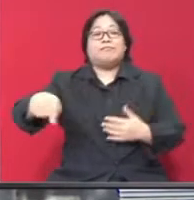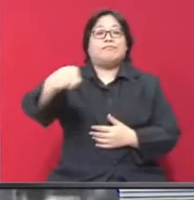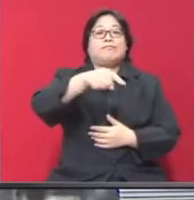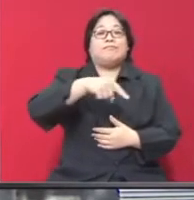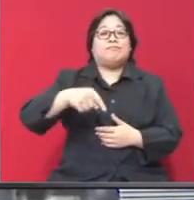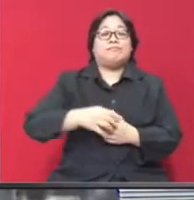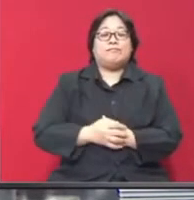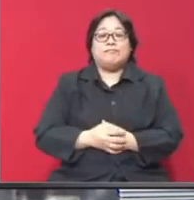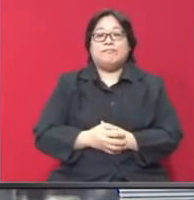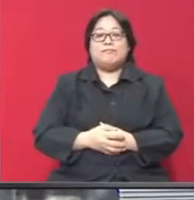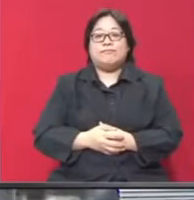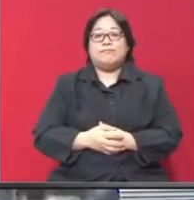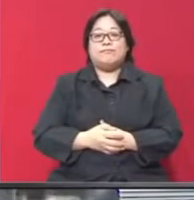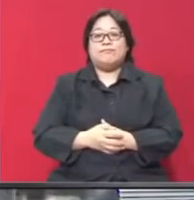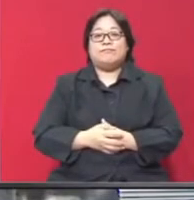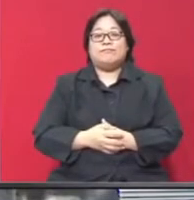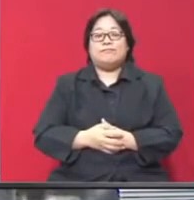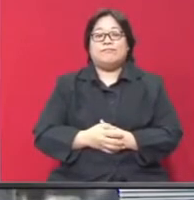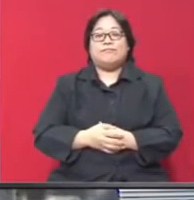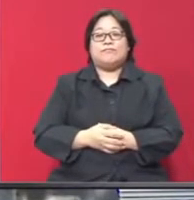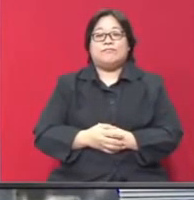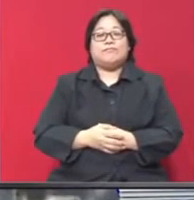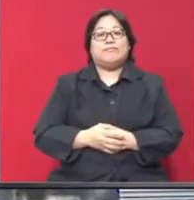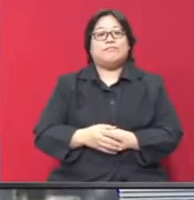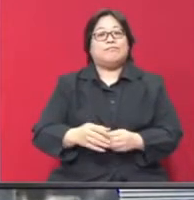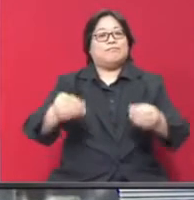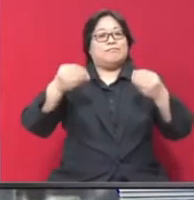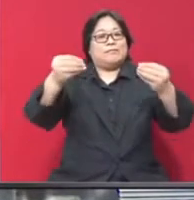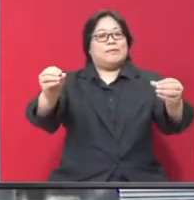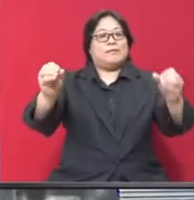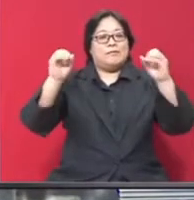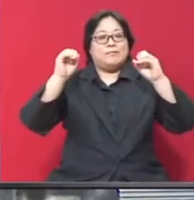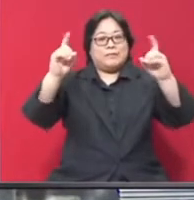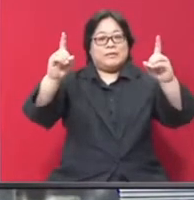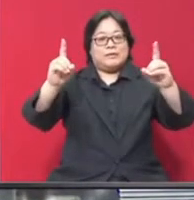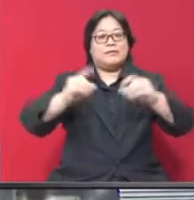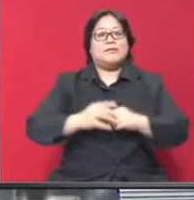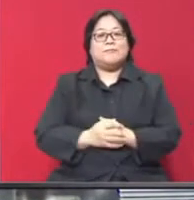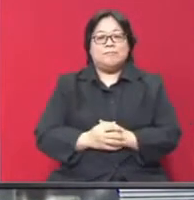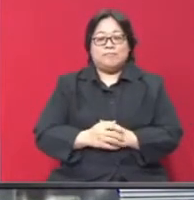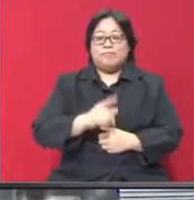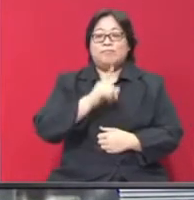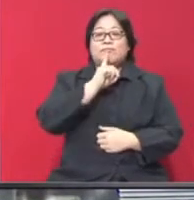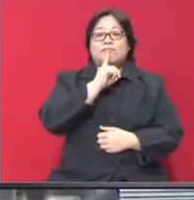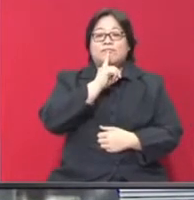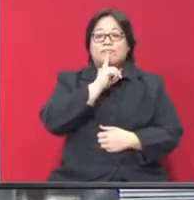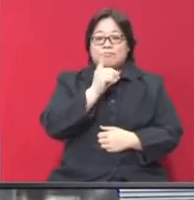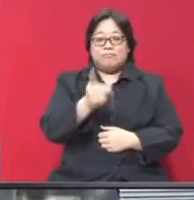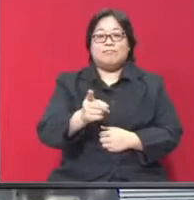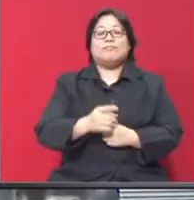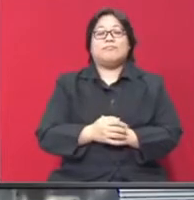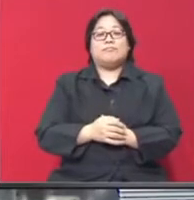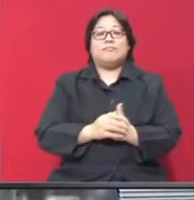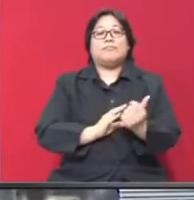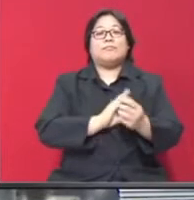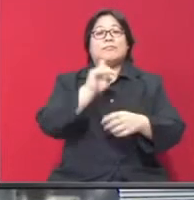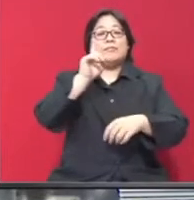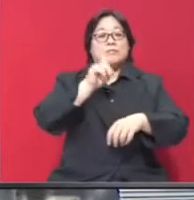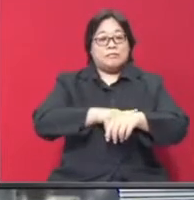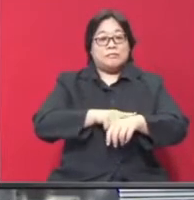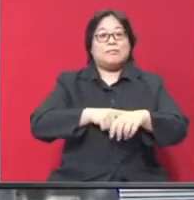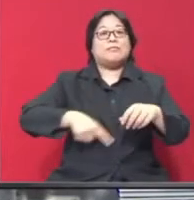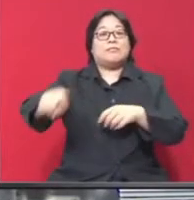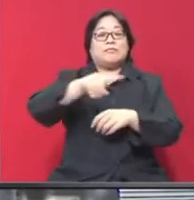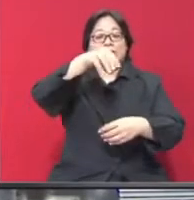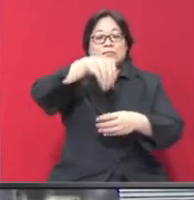diberi pendidikan Hai subuh walaupun Hadi dalam base masa